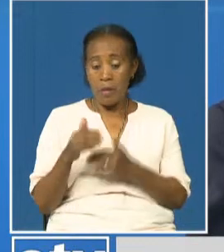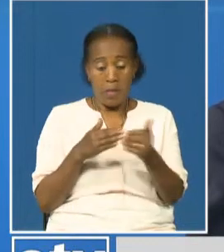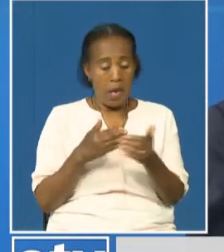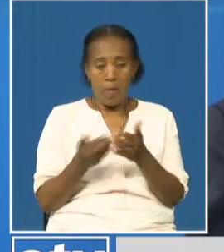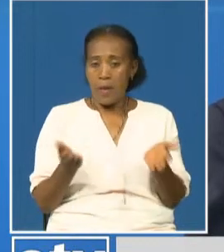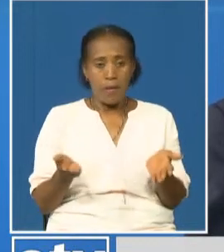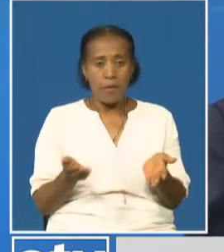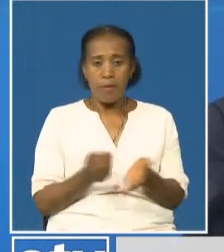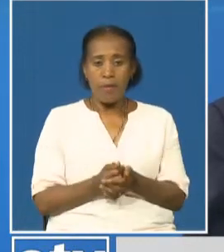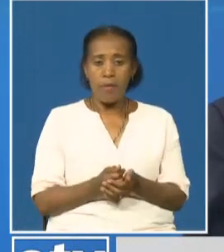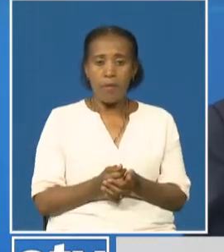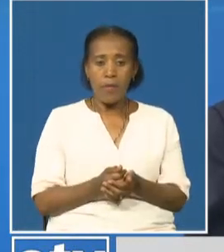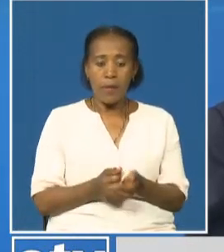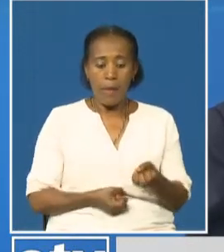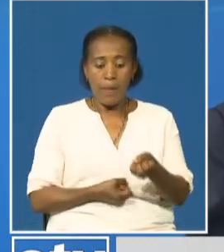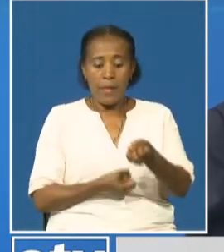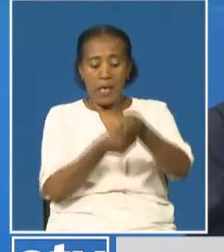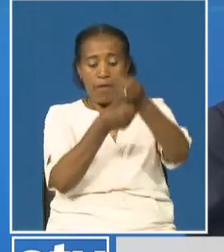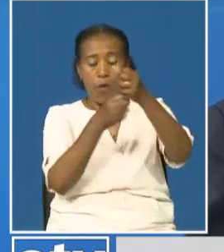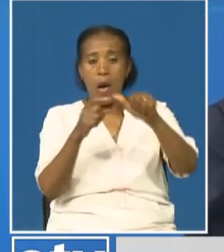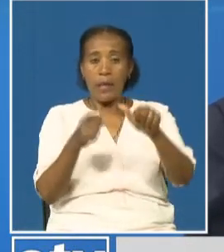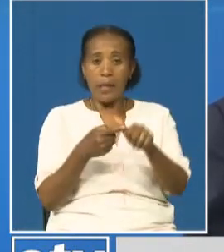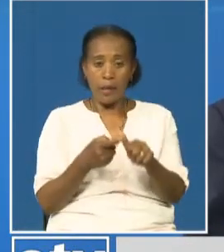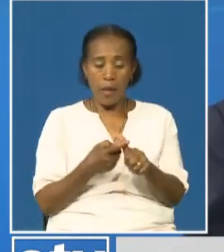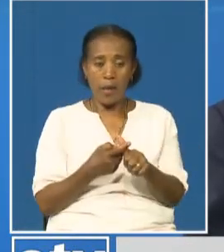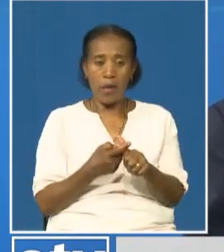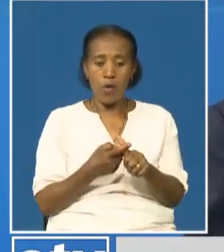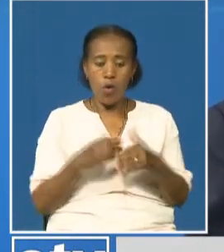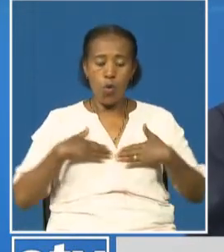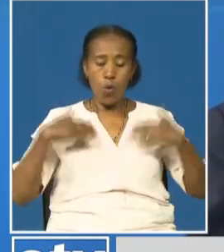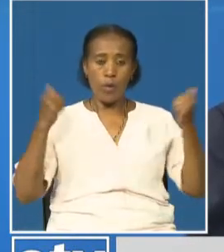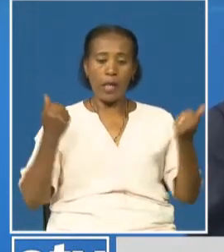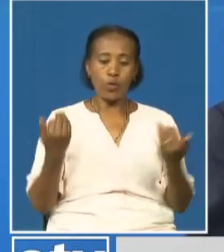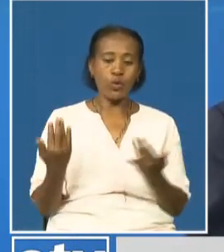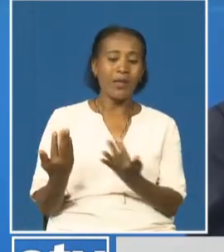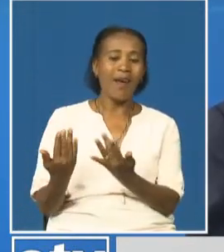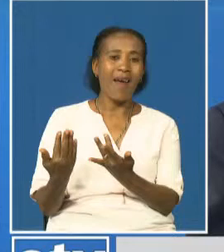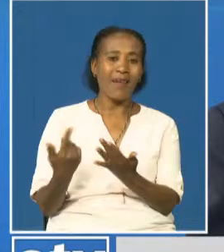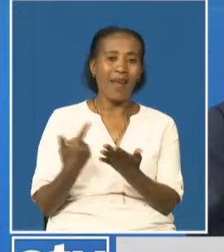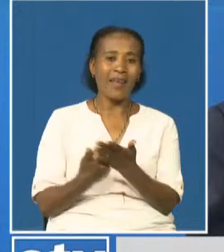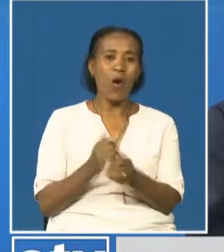ምናልባት የምደግፈው። አንደኛ ወጣቶች ገና